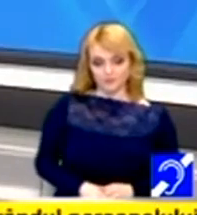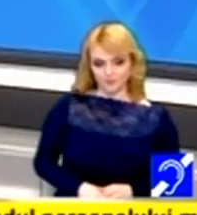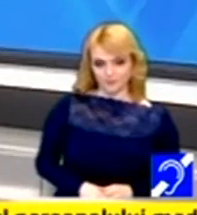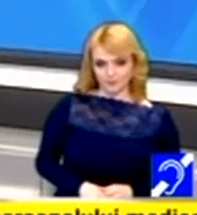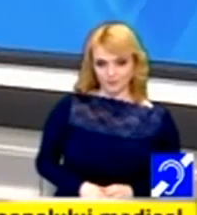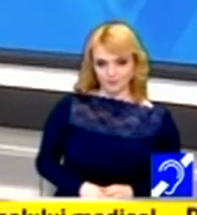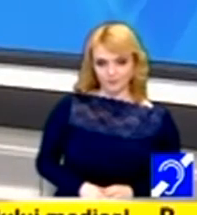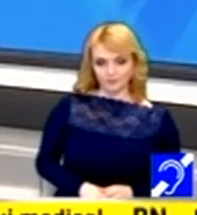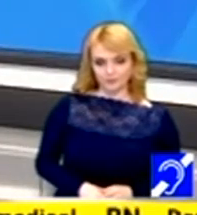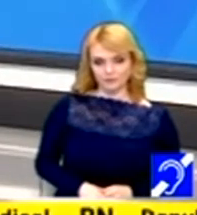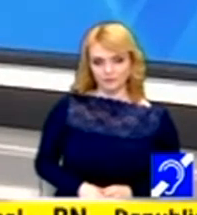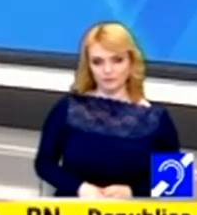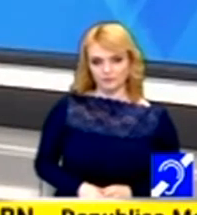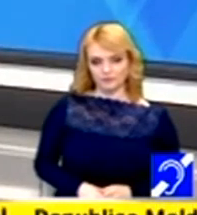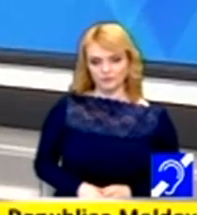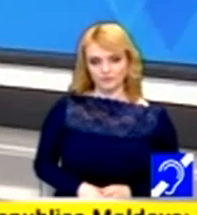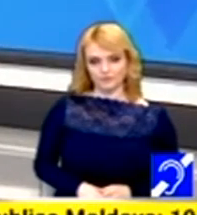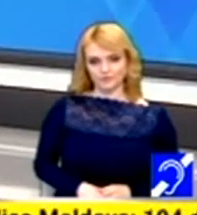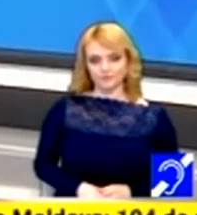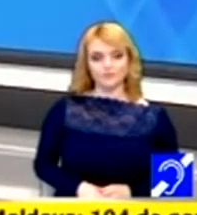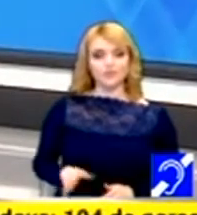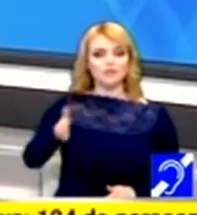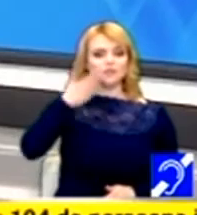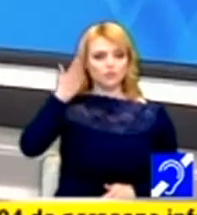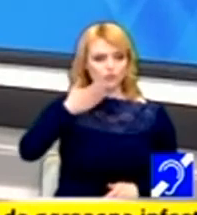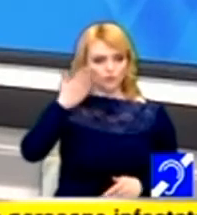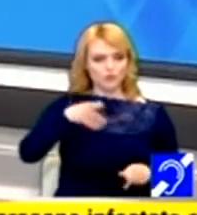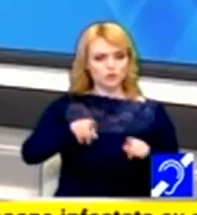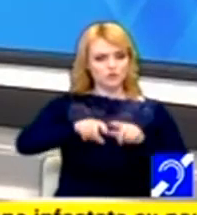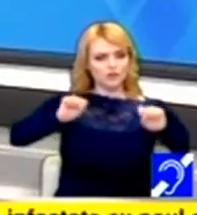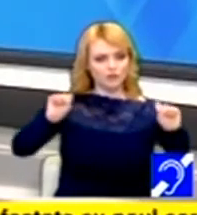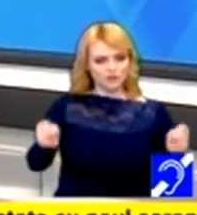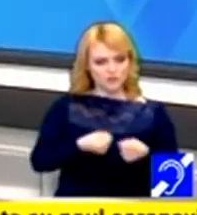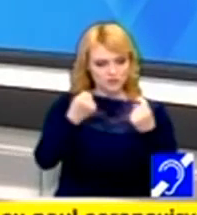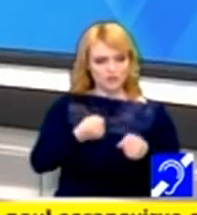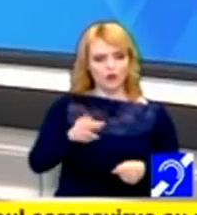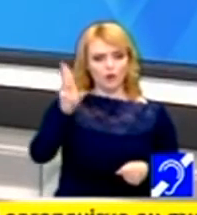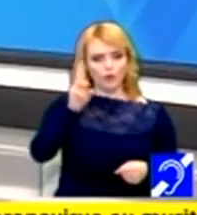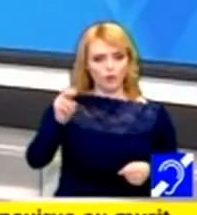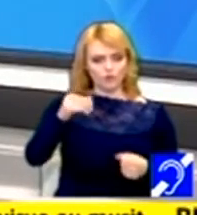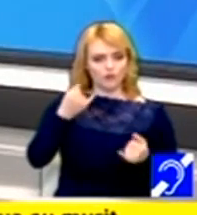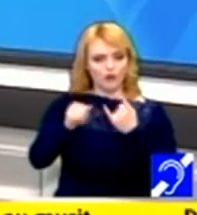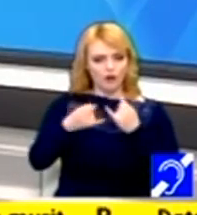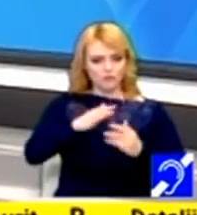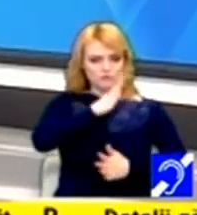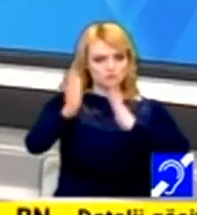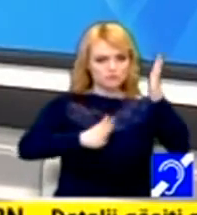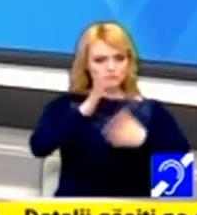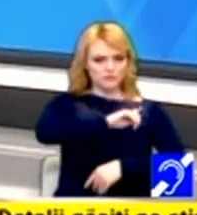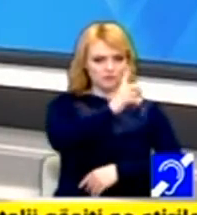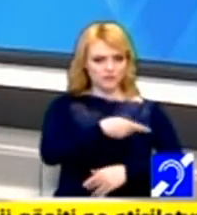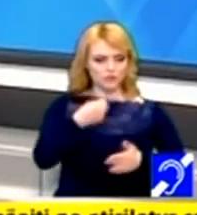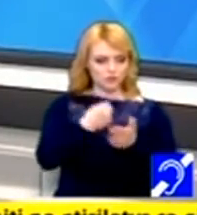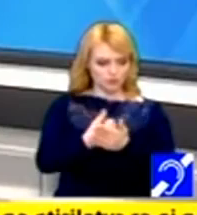în condițiile unui cer parțial noros. Și în România vremea se va răci, iar un cod galben de intensificare ale vântului timpului rămâne valabil